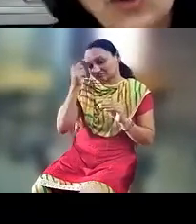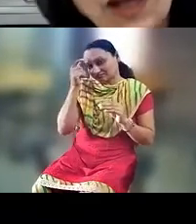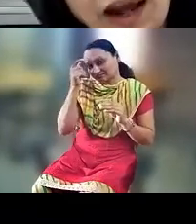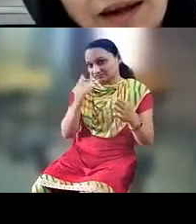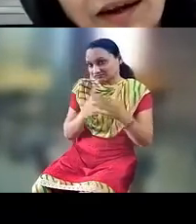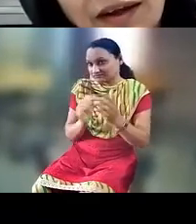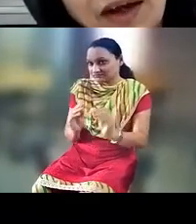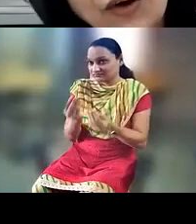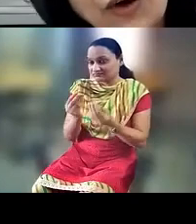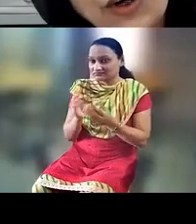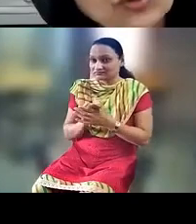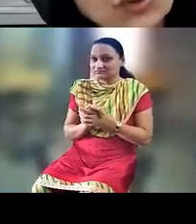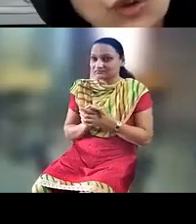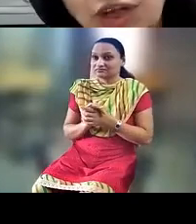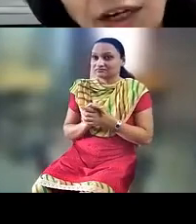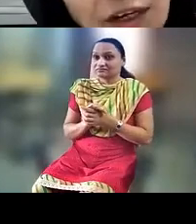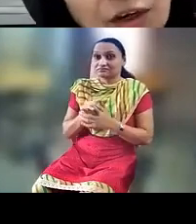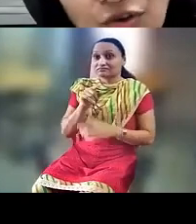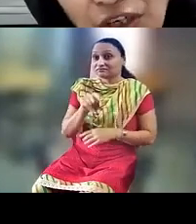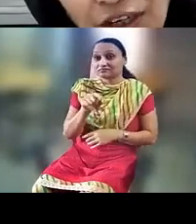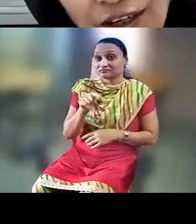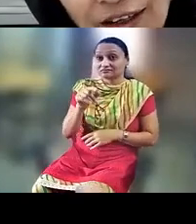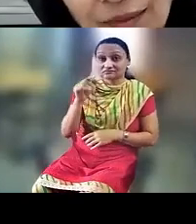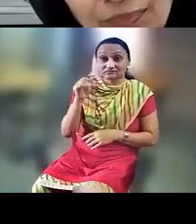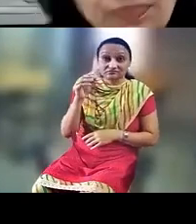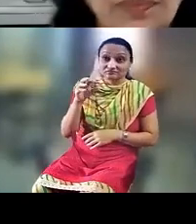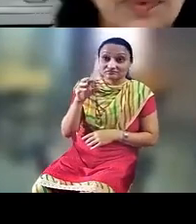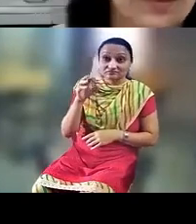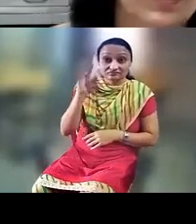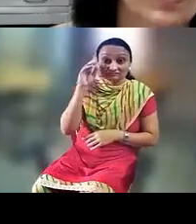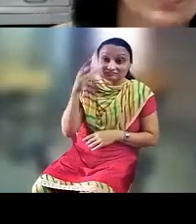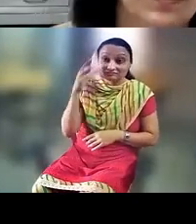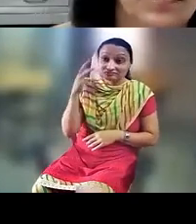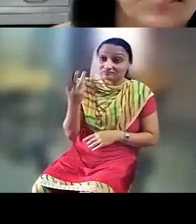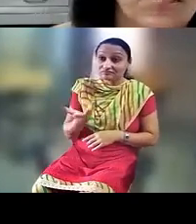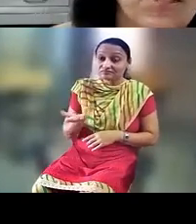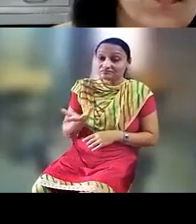और क्या लर्न किया है उन्होंने, उसको देखने का कोई जरिया नहीं था।